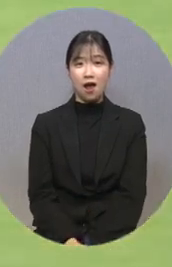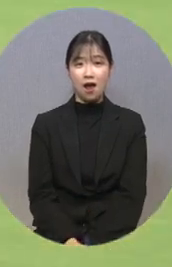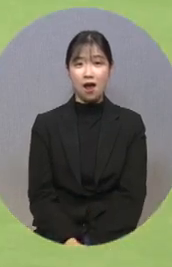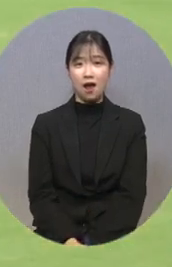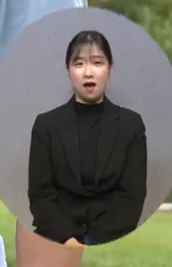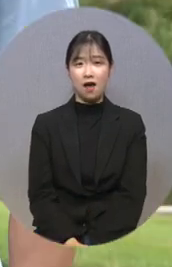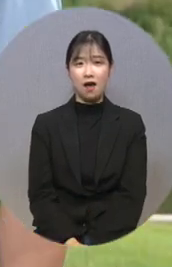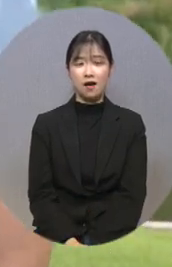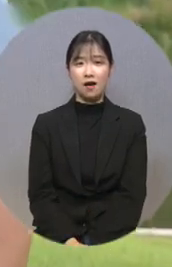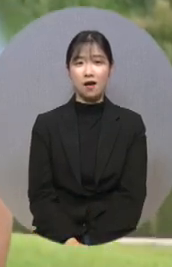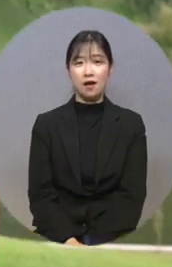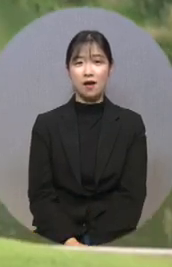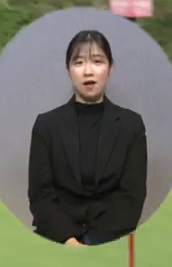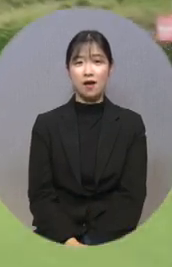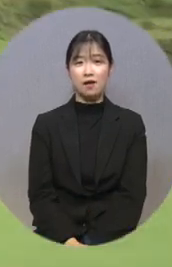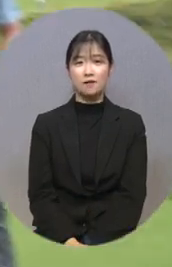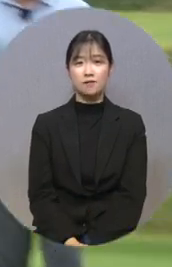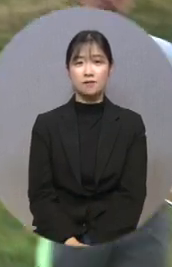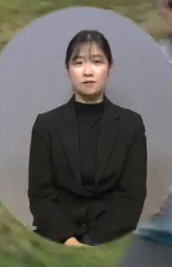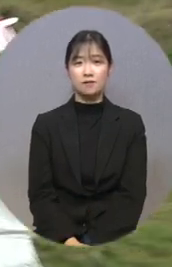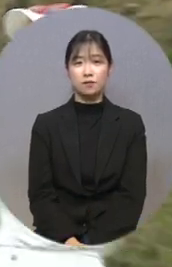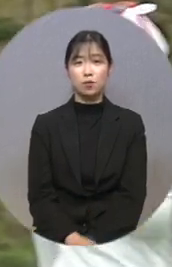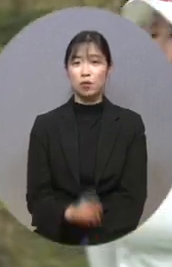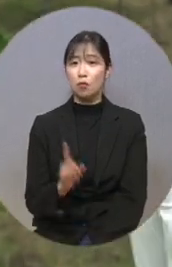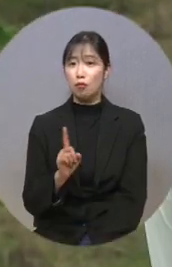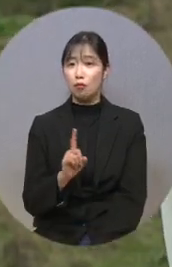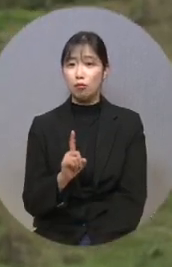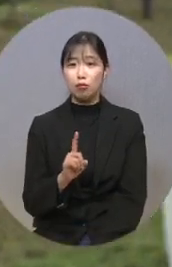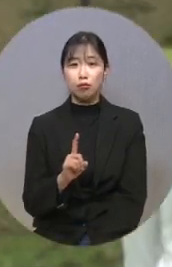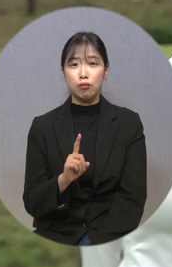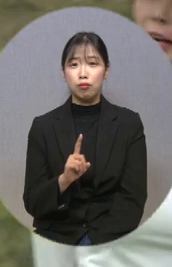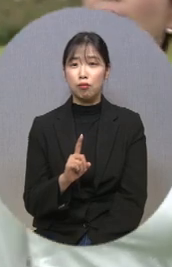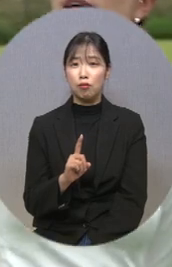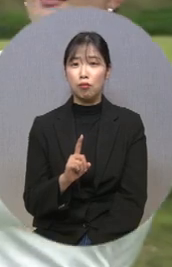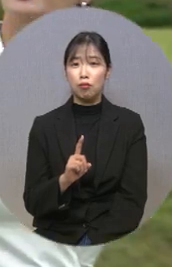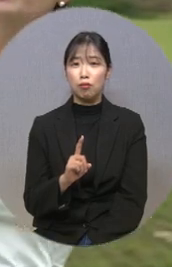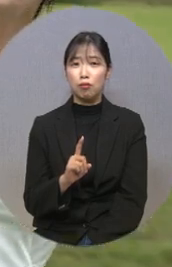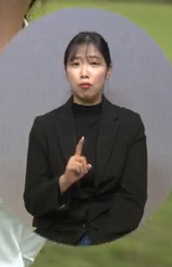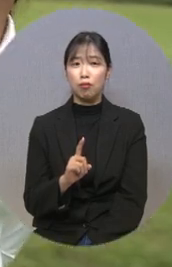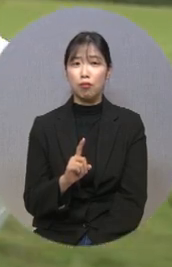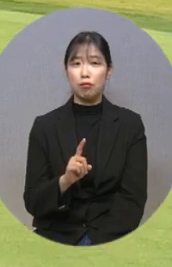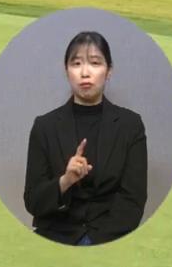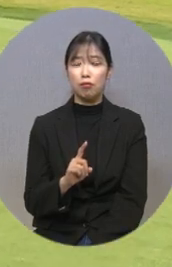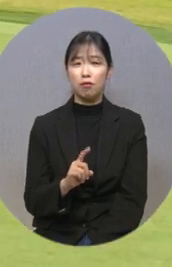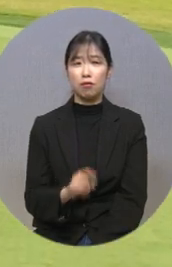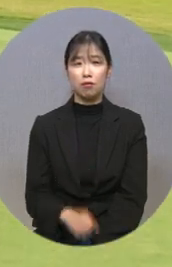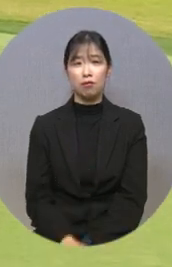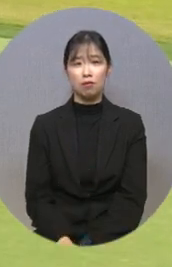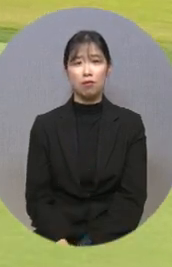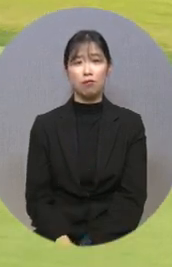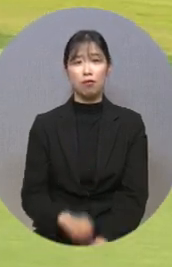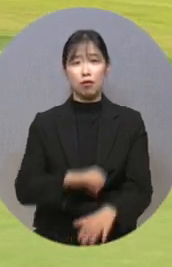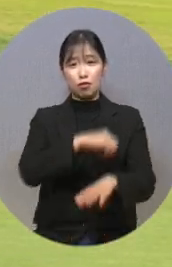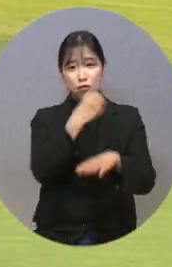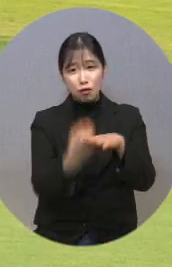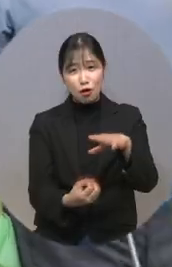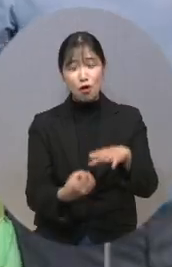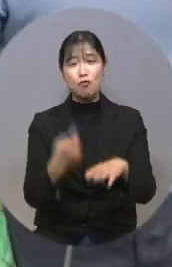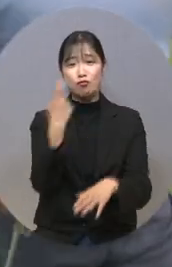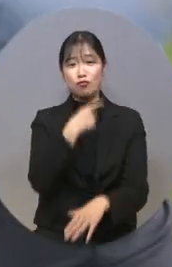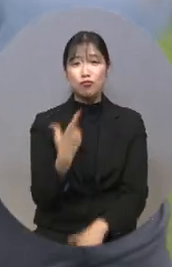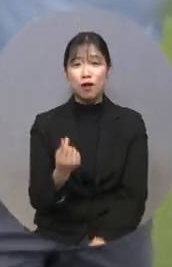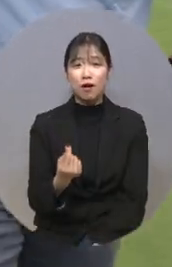아! 우와, 대박! 아! 뭐죠? 아, 아깝다. 들어간 줄 알았는데. 오케이, 탔어. 오케이 드릴게요. 우와. 오케이